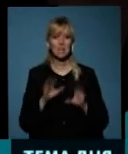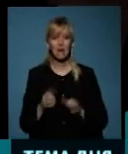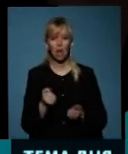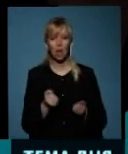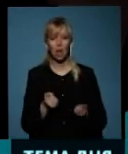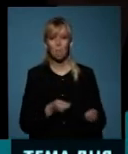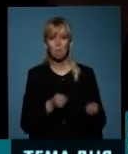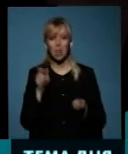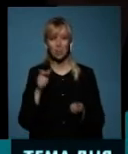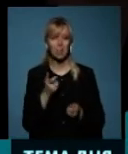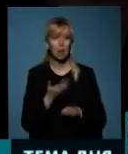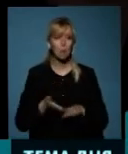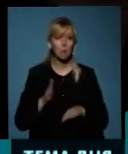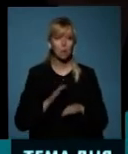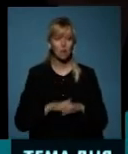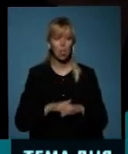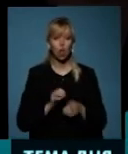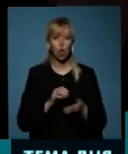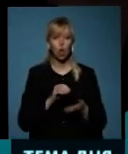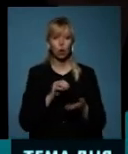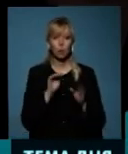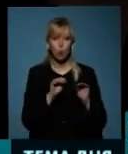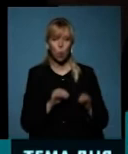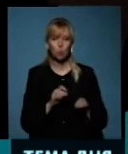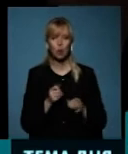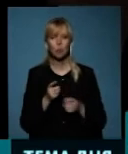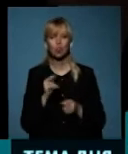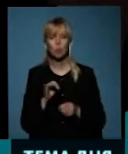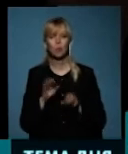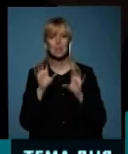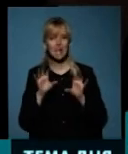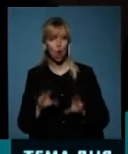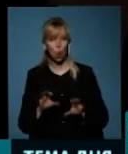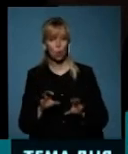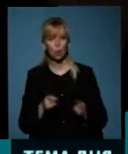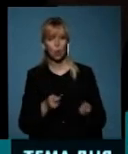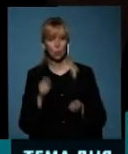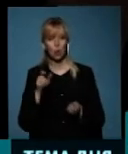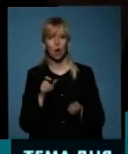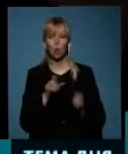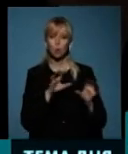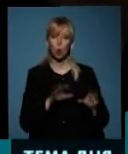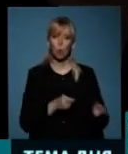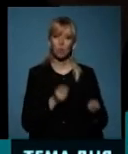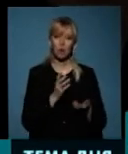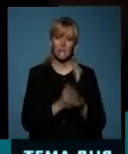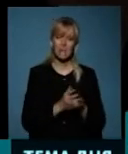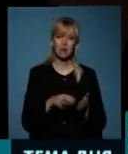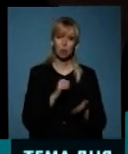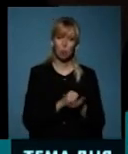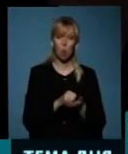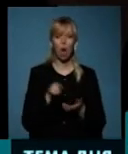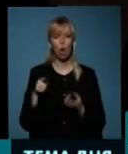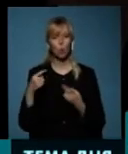перевізника більш важче документувати його, чим легального перевізника, тому що у легального перевізника всі документи є, а в нелегального перевізника